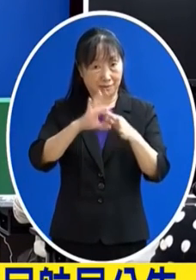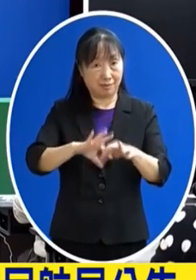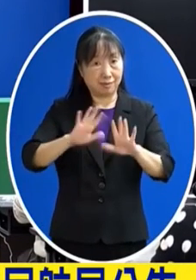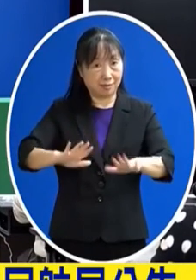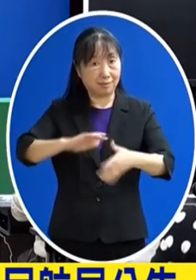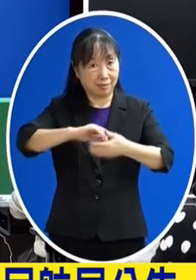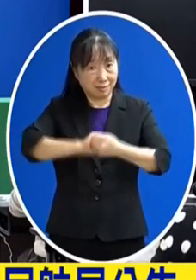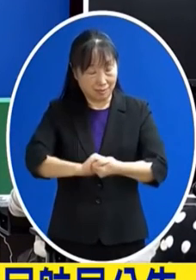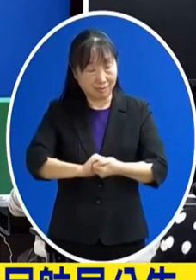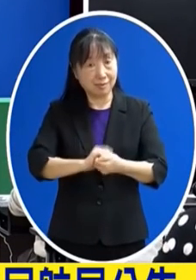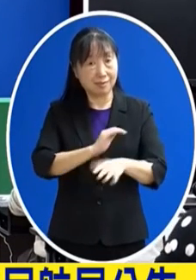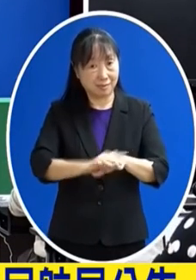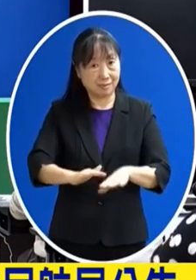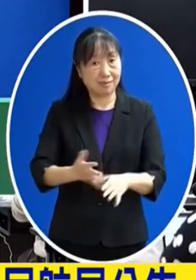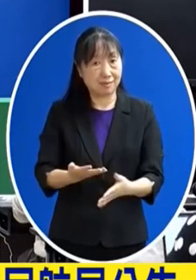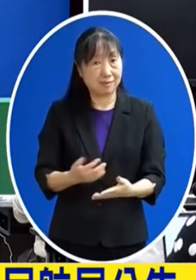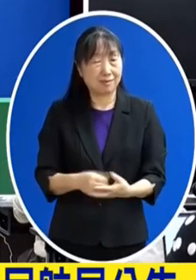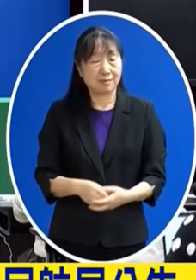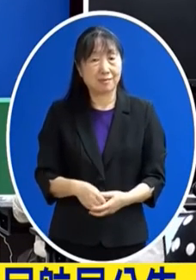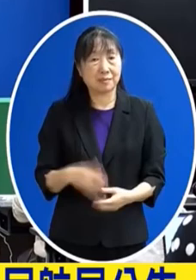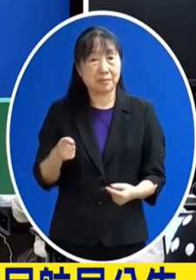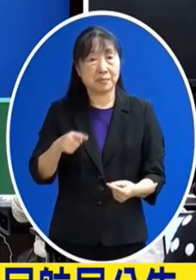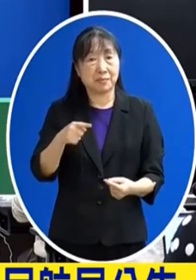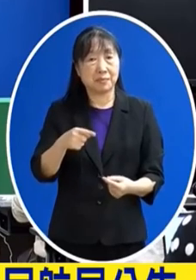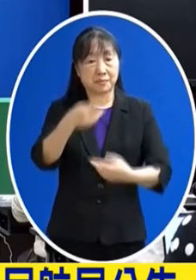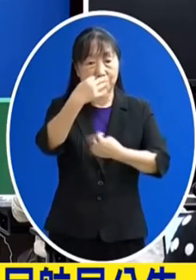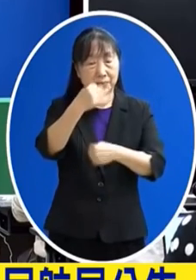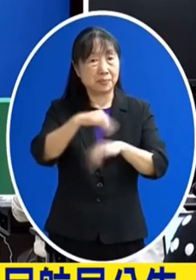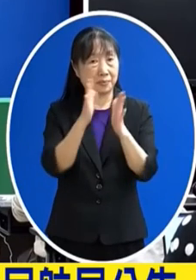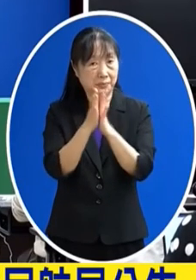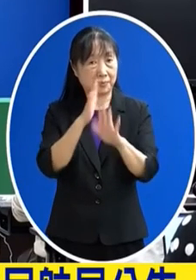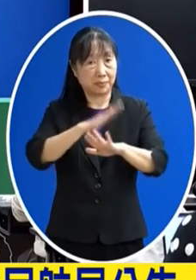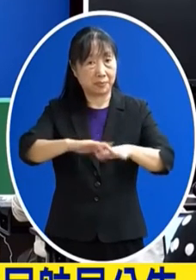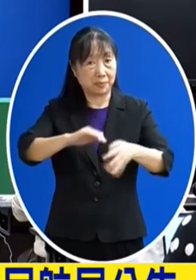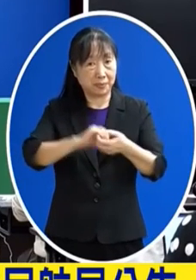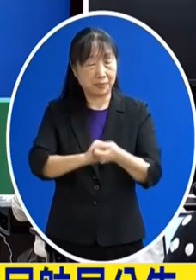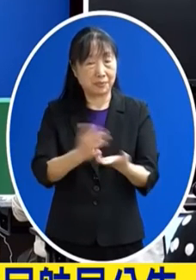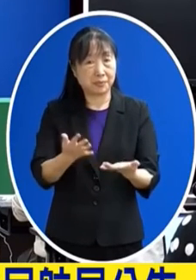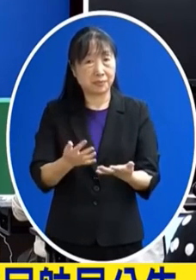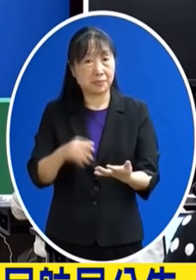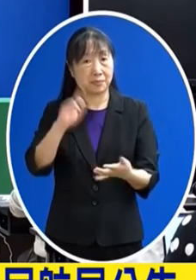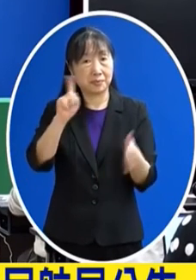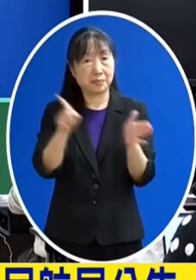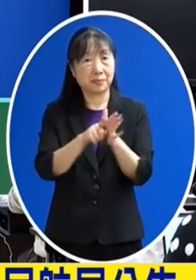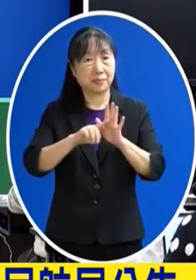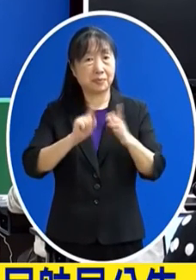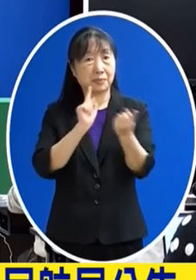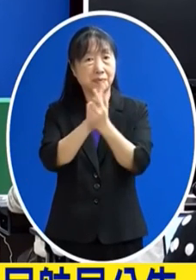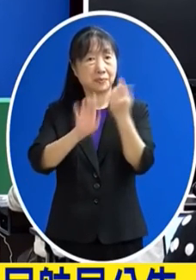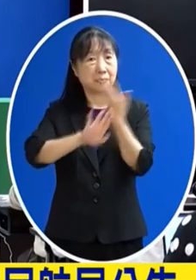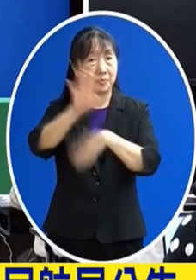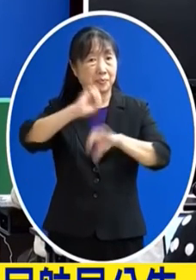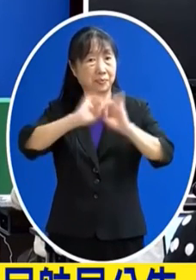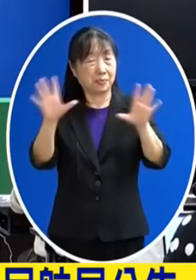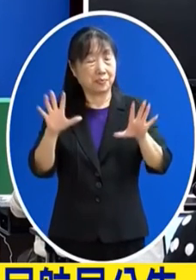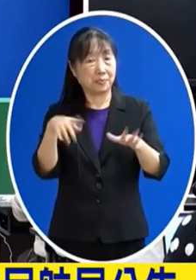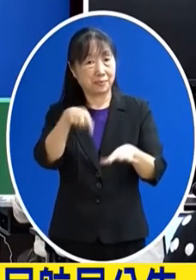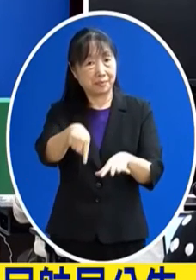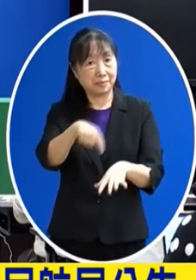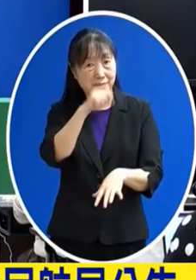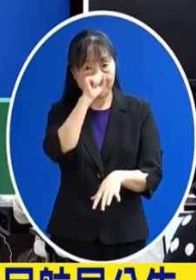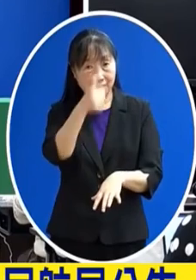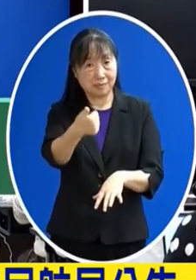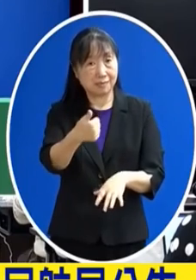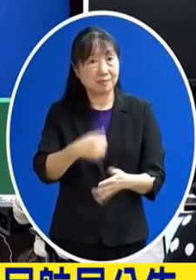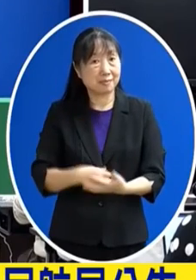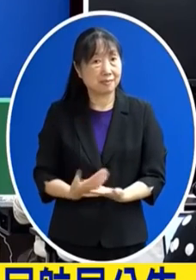所有的执行细节跟上路的日期了吗？那什么时候会对外公布说这个好消